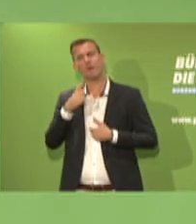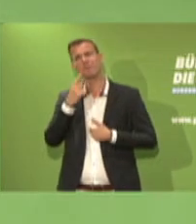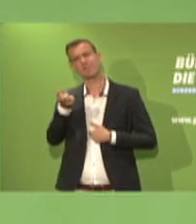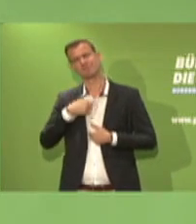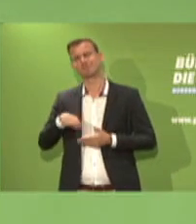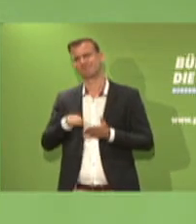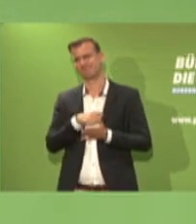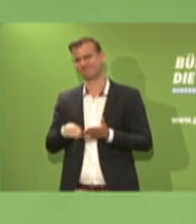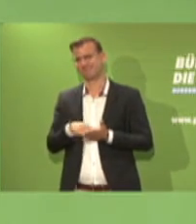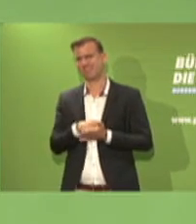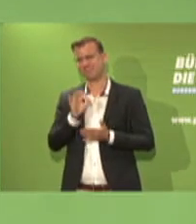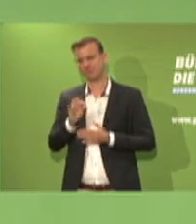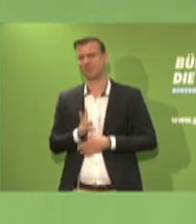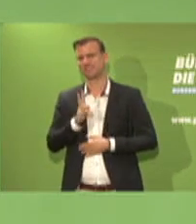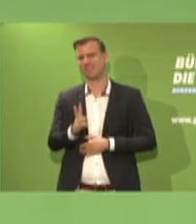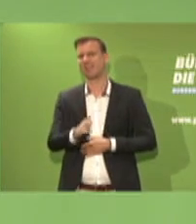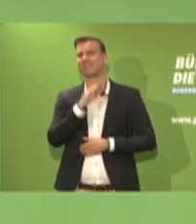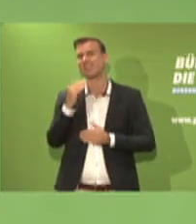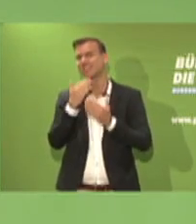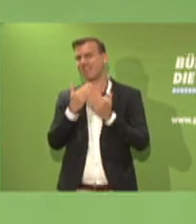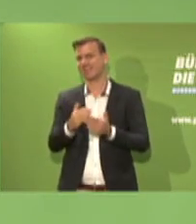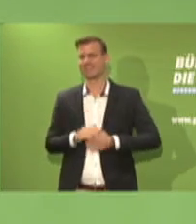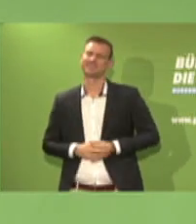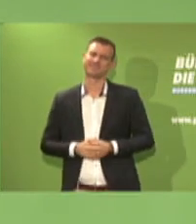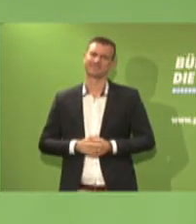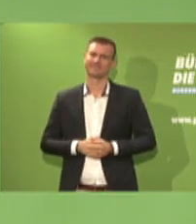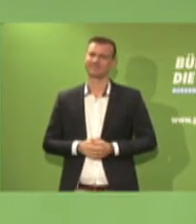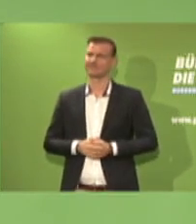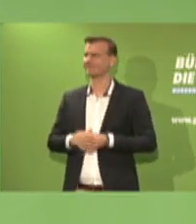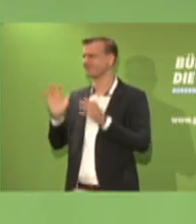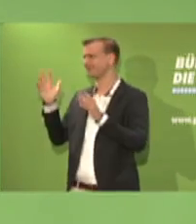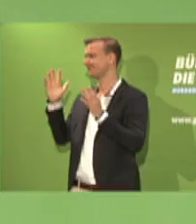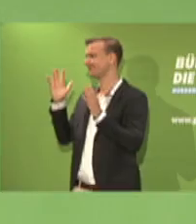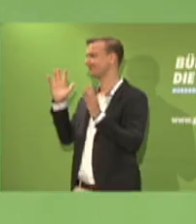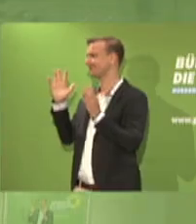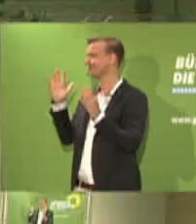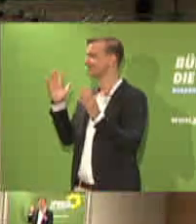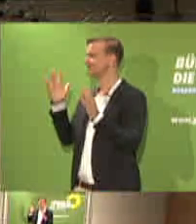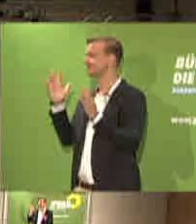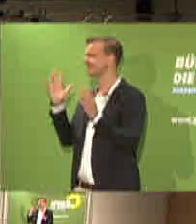gebt für die nächsten zwei Jahre. Vielen Dank.